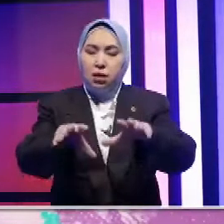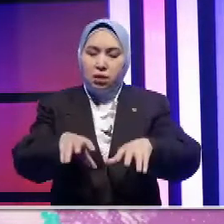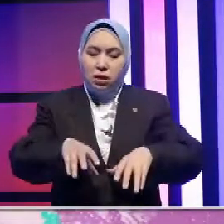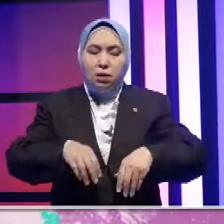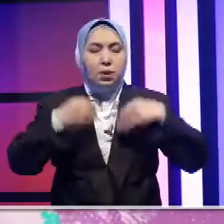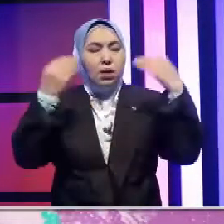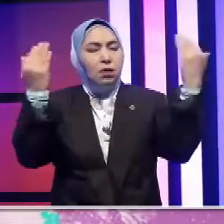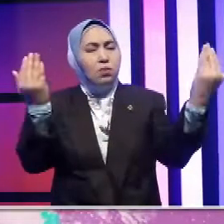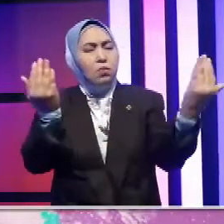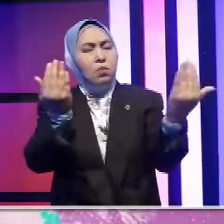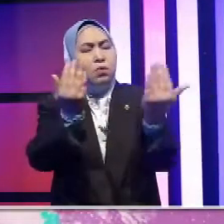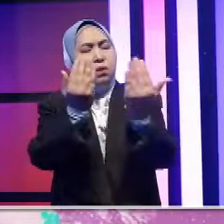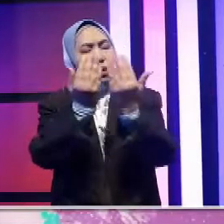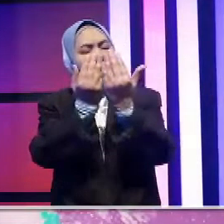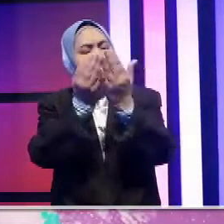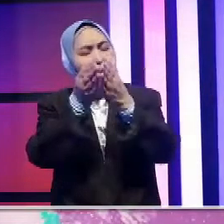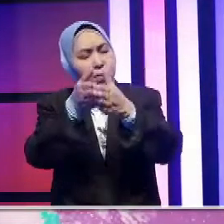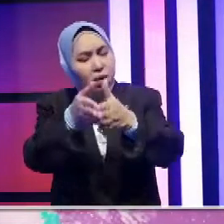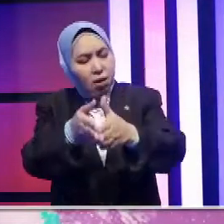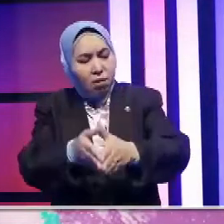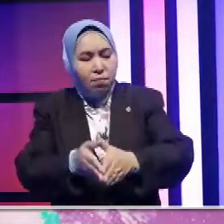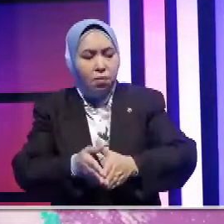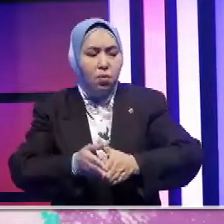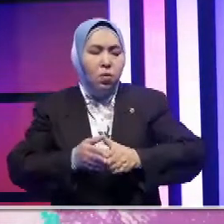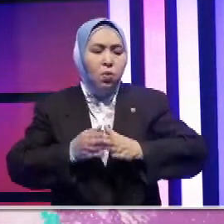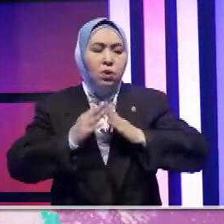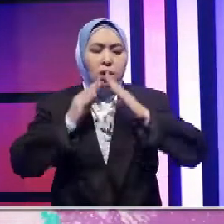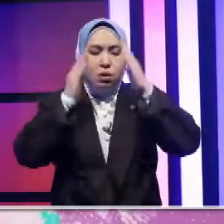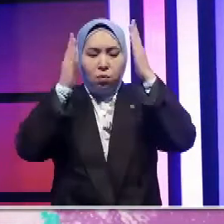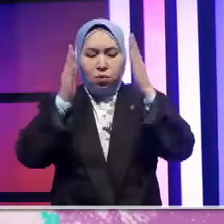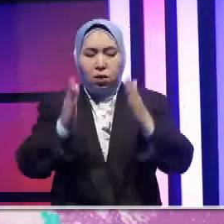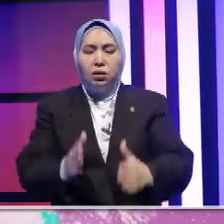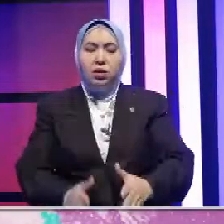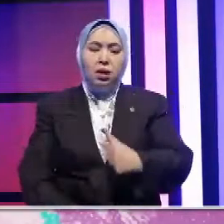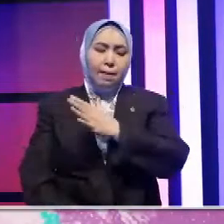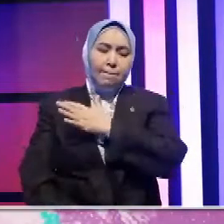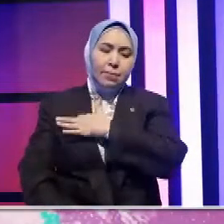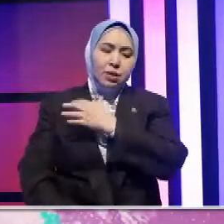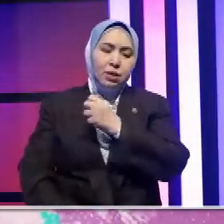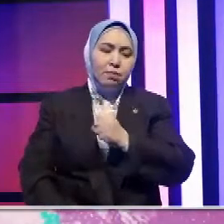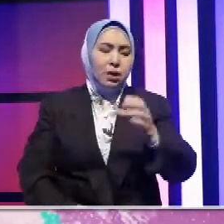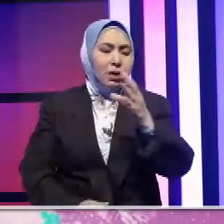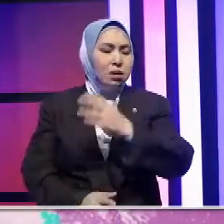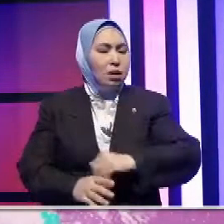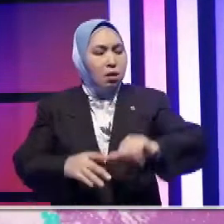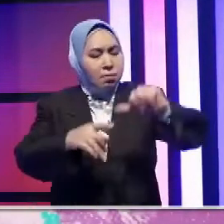ويستجيب الذين آمنوا وعملوا